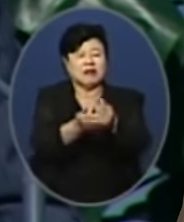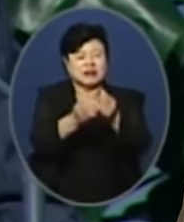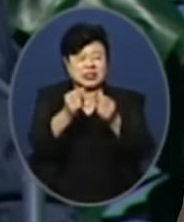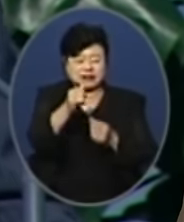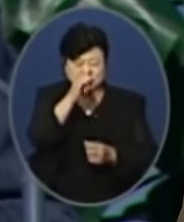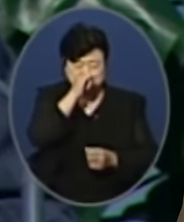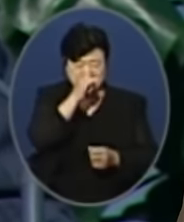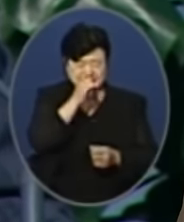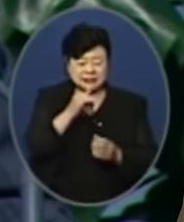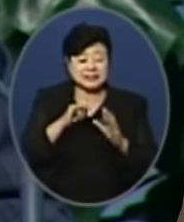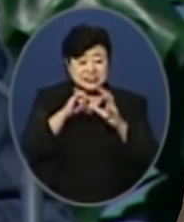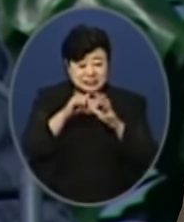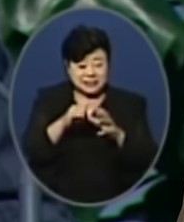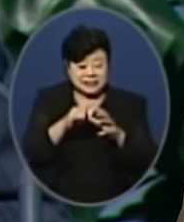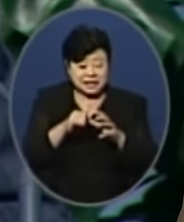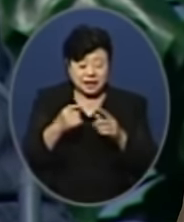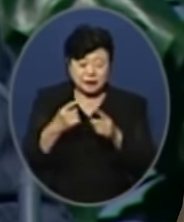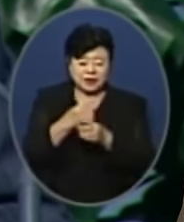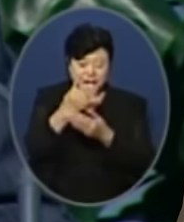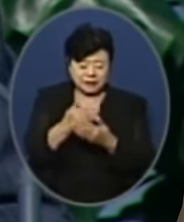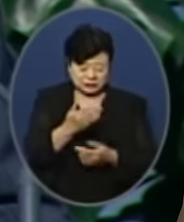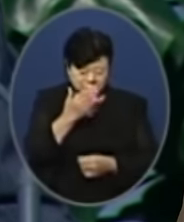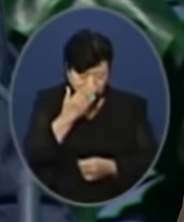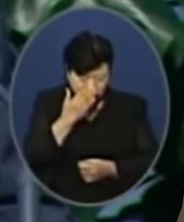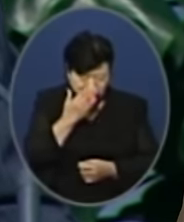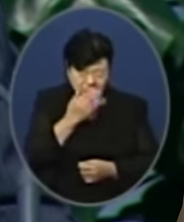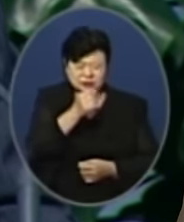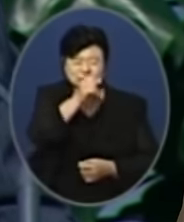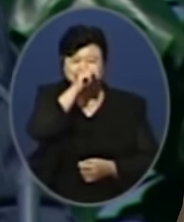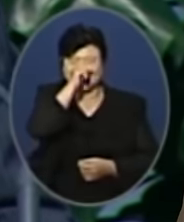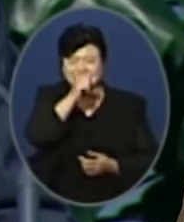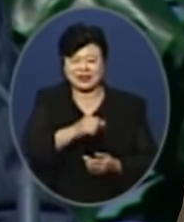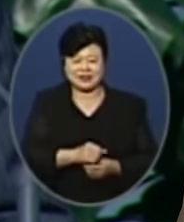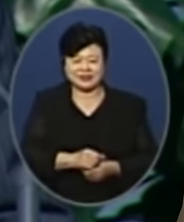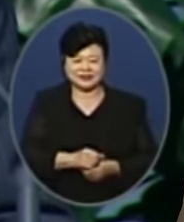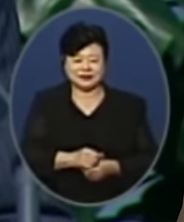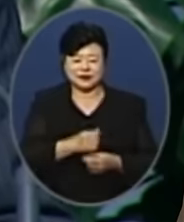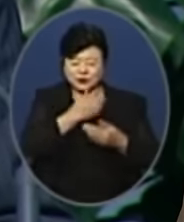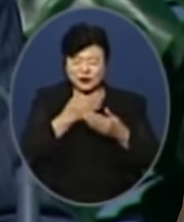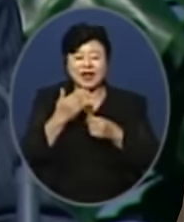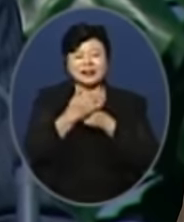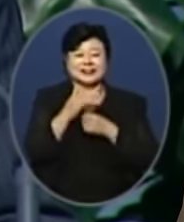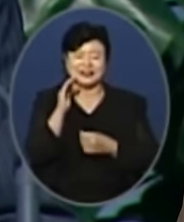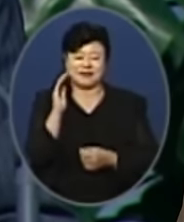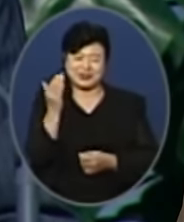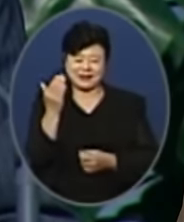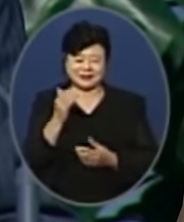것입니다. 이 세상에 깨어지는 것마다 귀한 은혜가 없습니다.